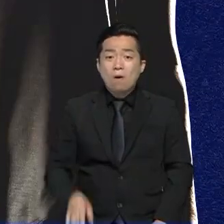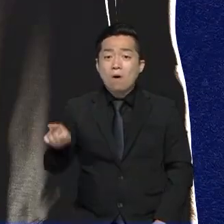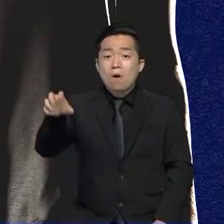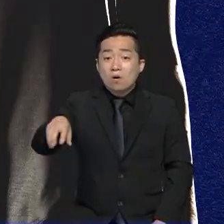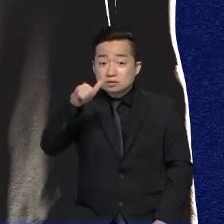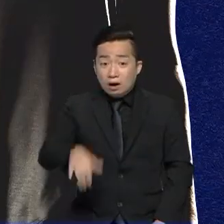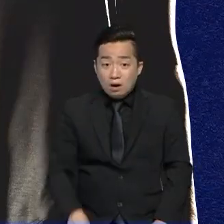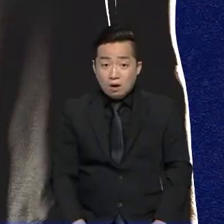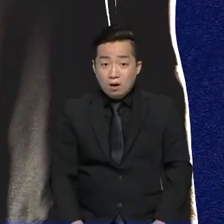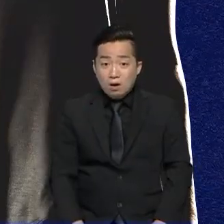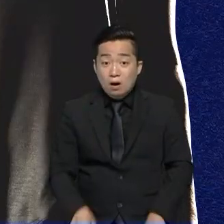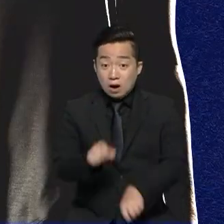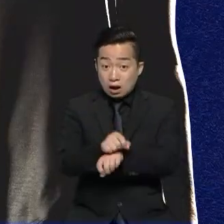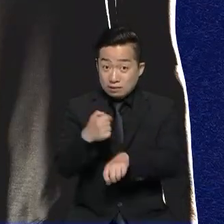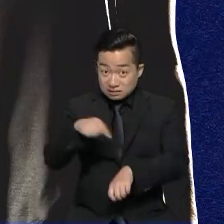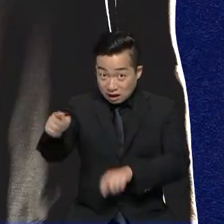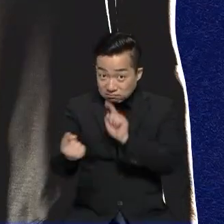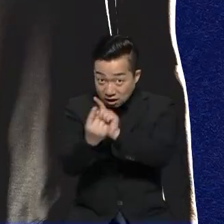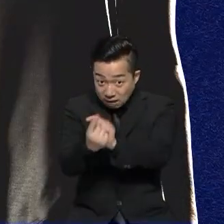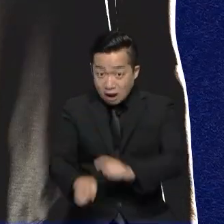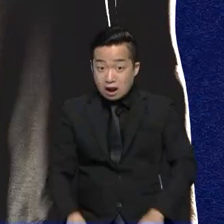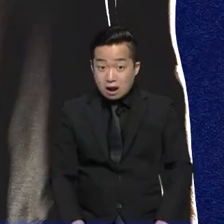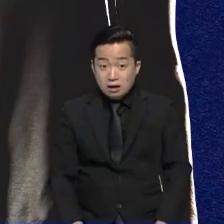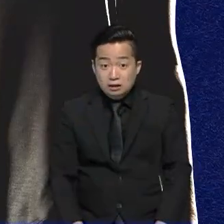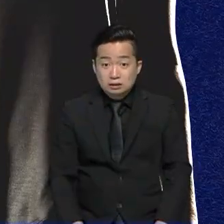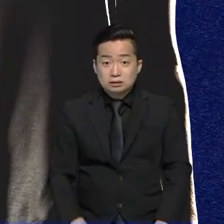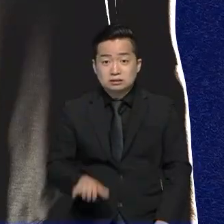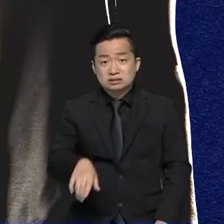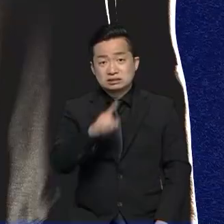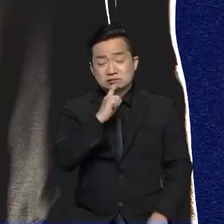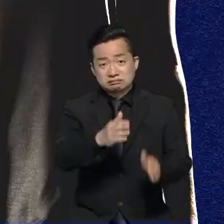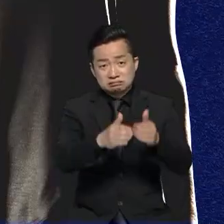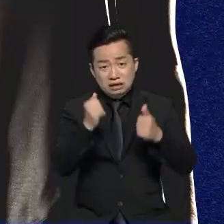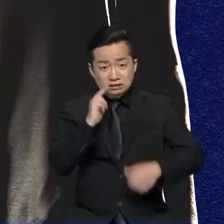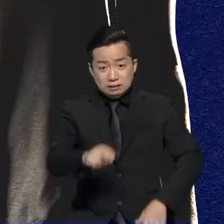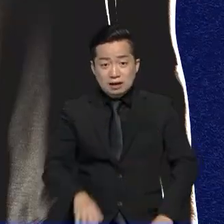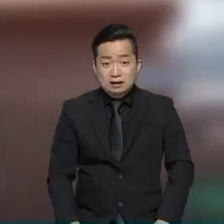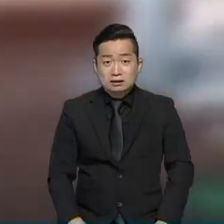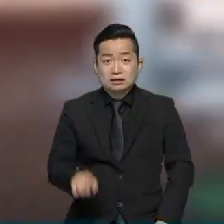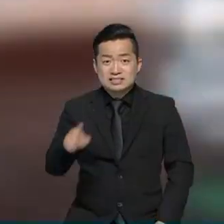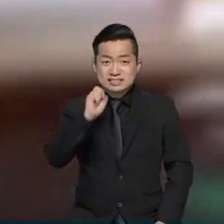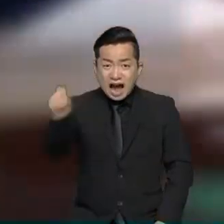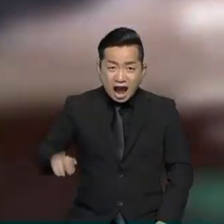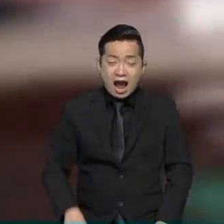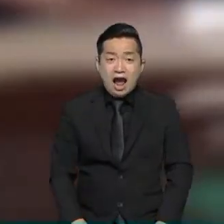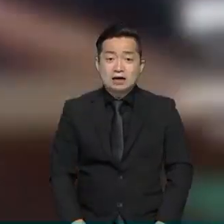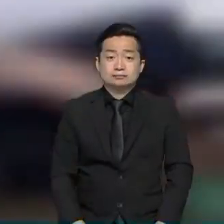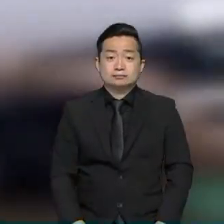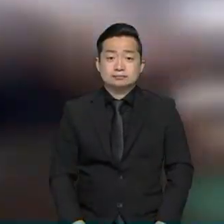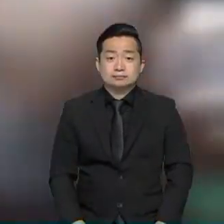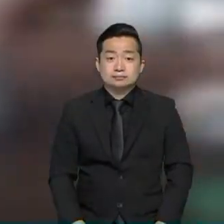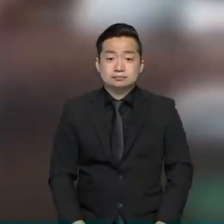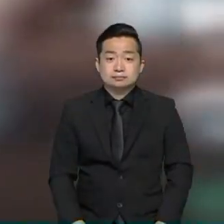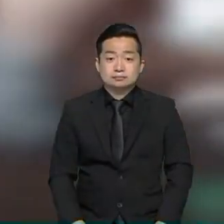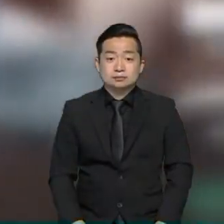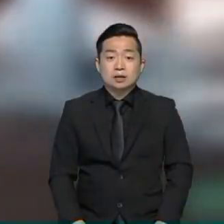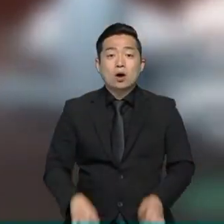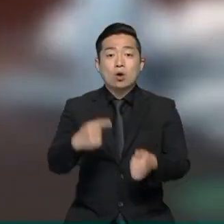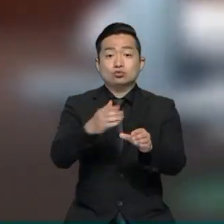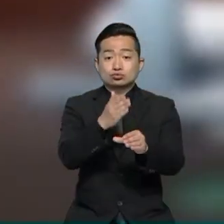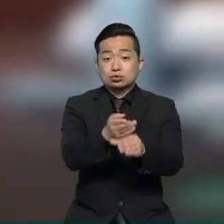어디 있는데? 교무실로 가면 되나? 지금 말씀이 너무 지나치십니다. 수업 도중 교단에